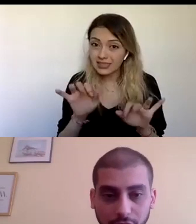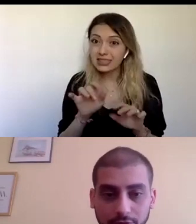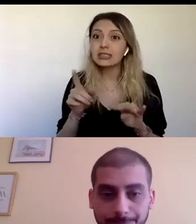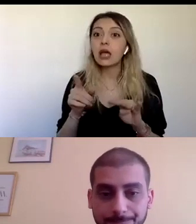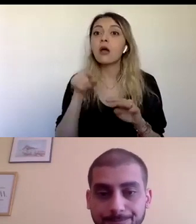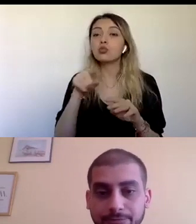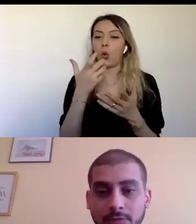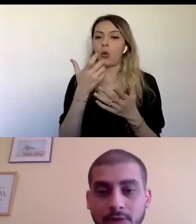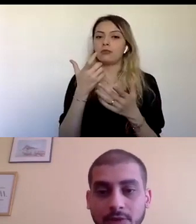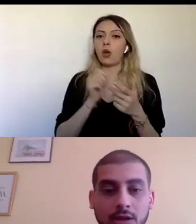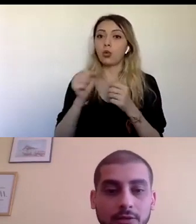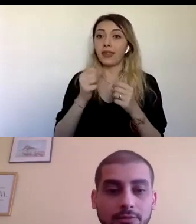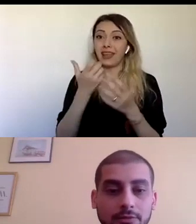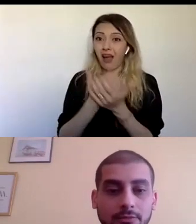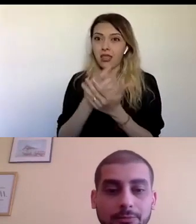araçlarla yapılıyor.